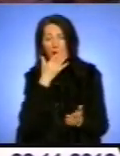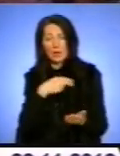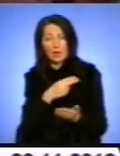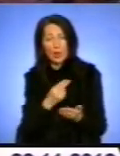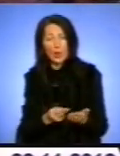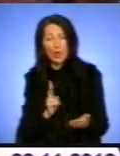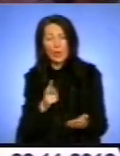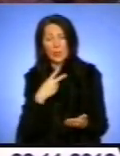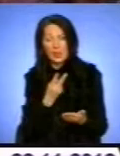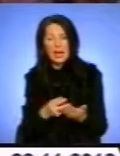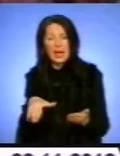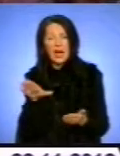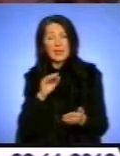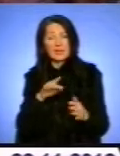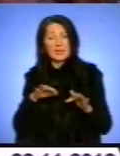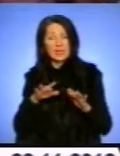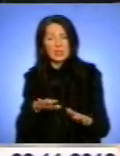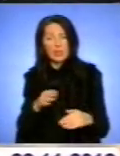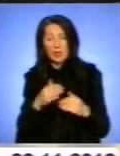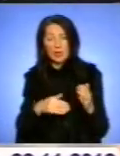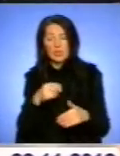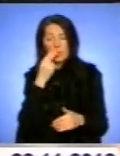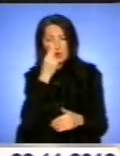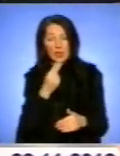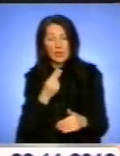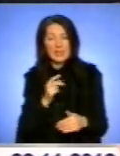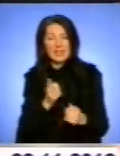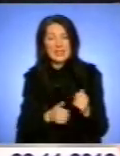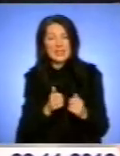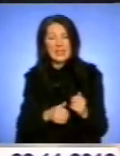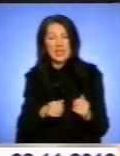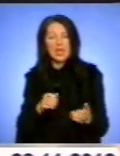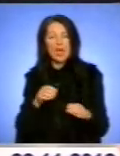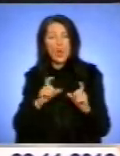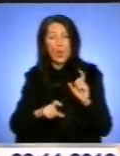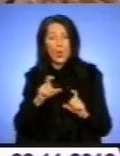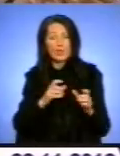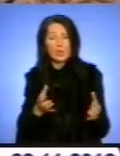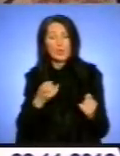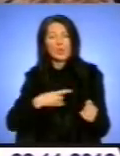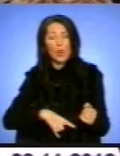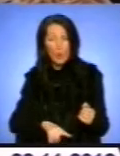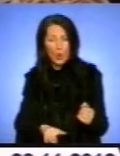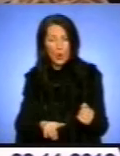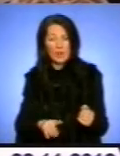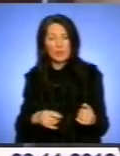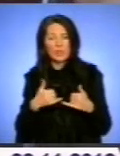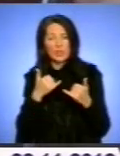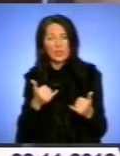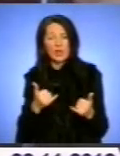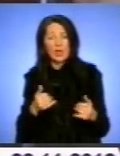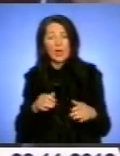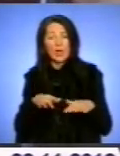є передбачені всі алгоритми дії, всі практичні навички. Серед запланованих практичних курсів – приймання пологів, шинування, заходи